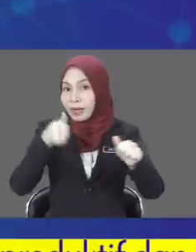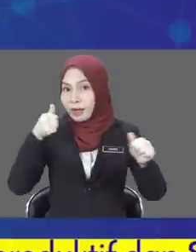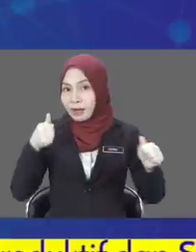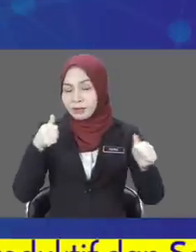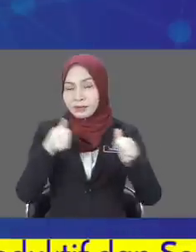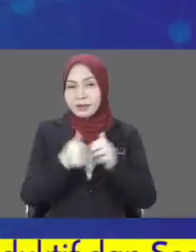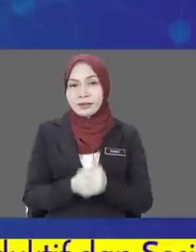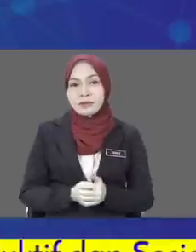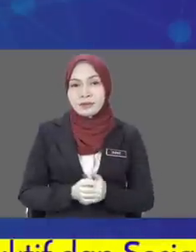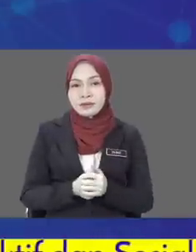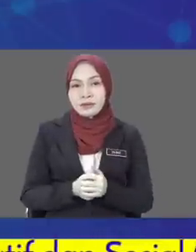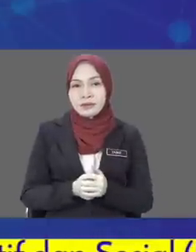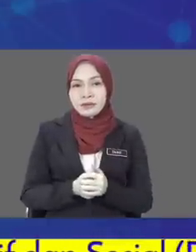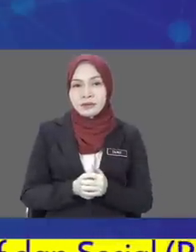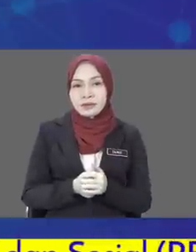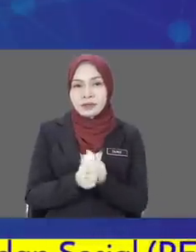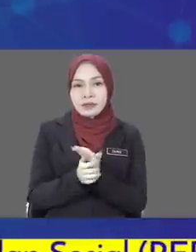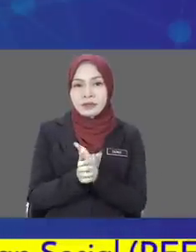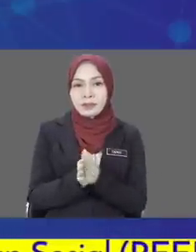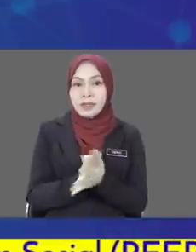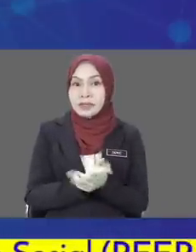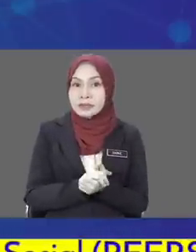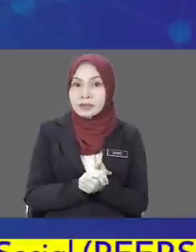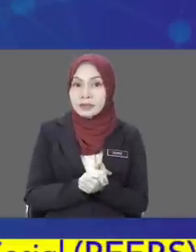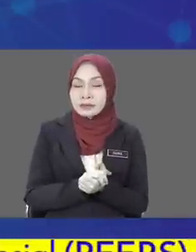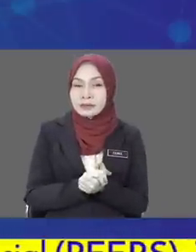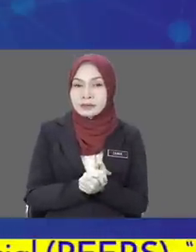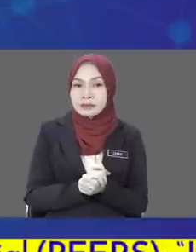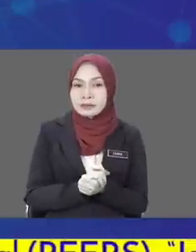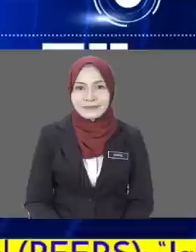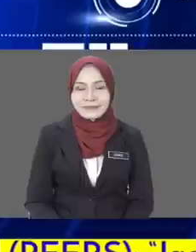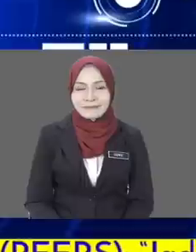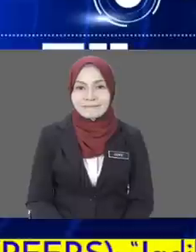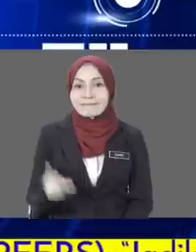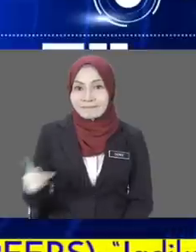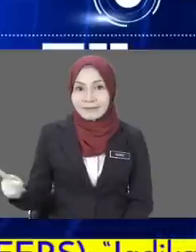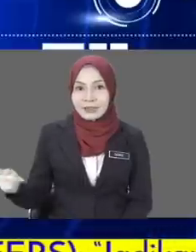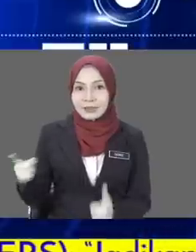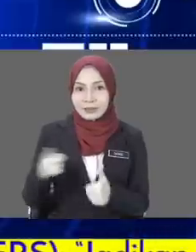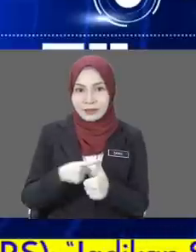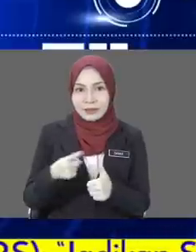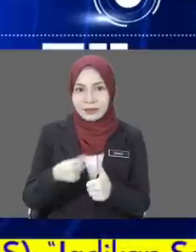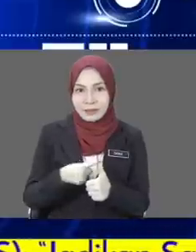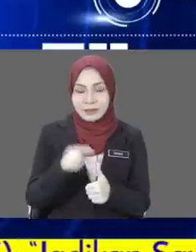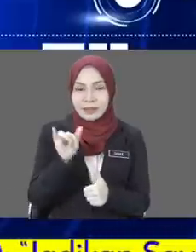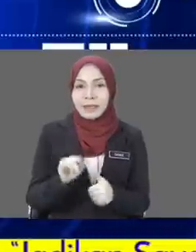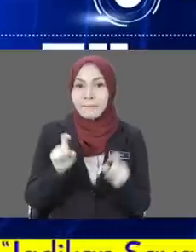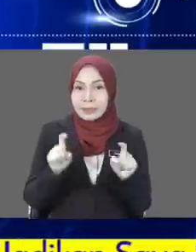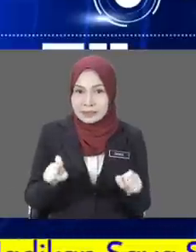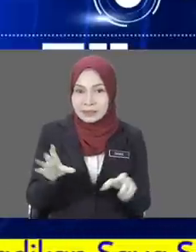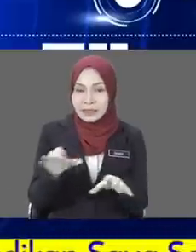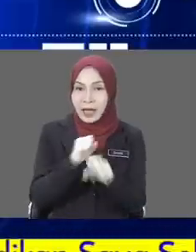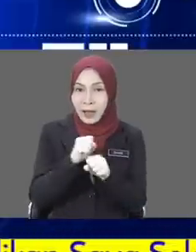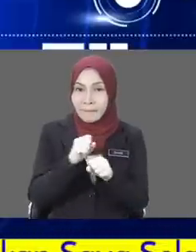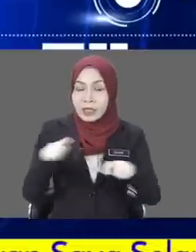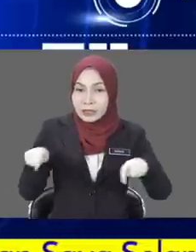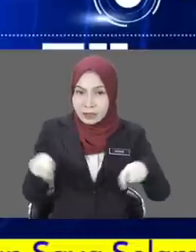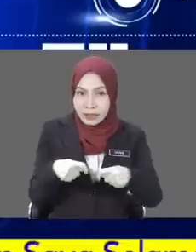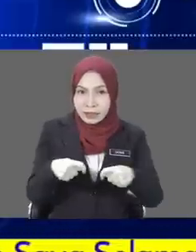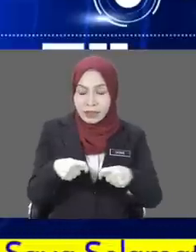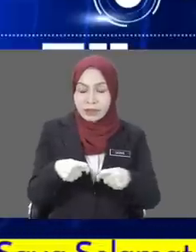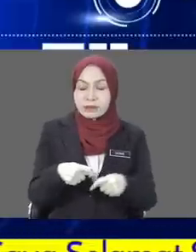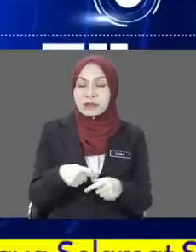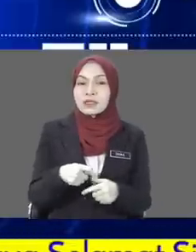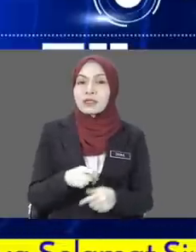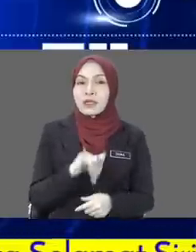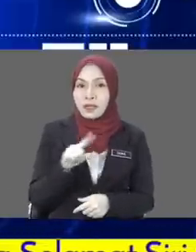menjadi mangsa gangguan seksual perkara pertama yang Perlu diambil tindakan adalah ibu